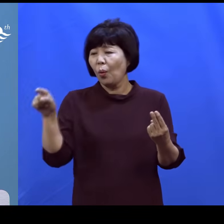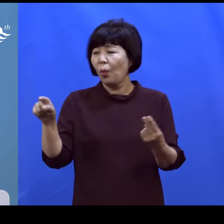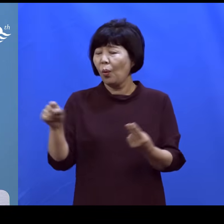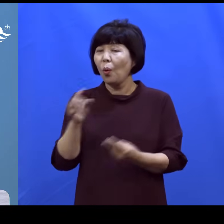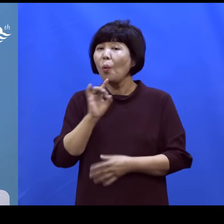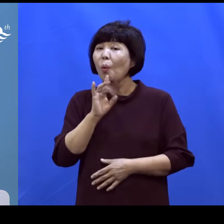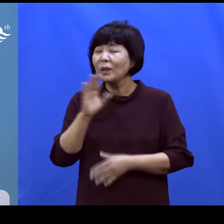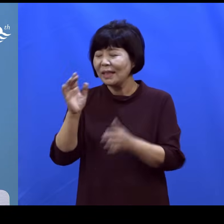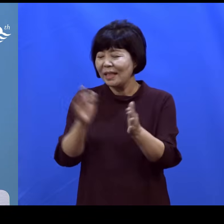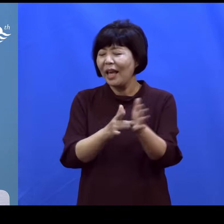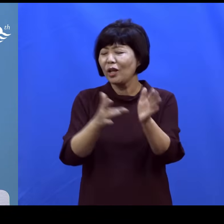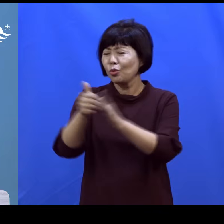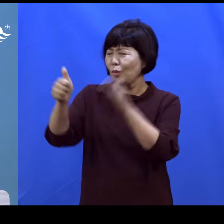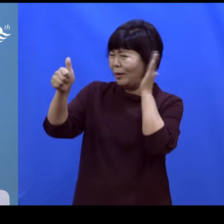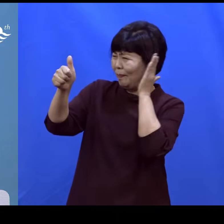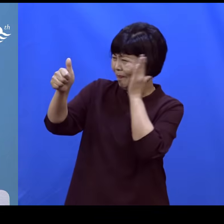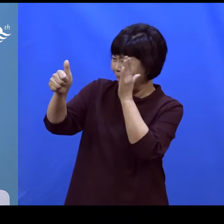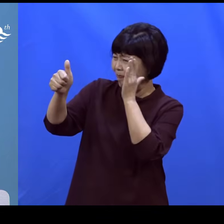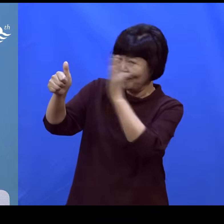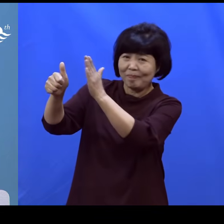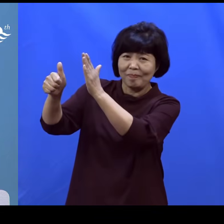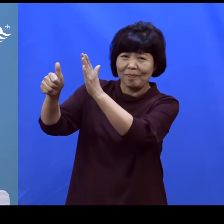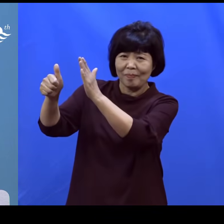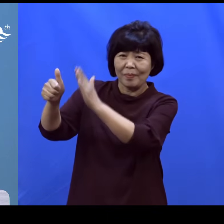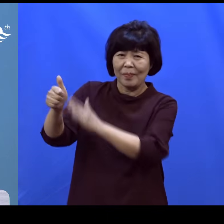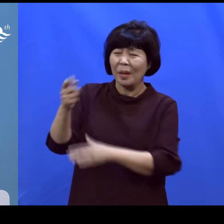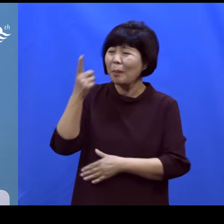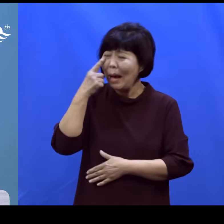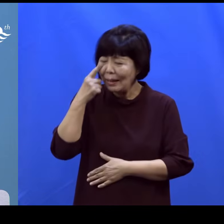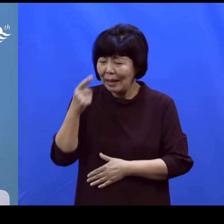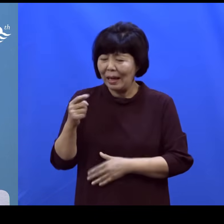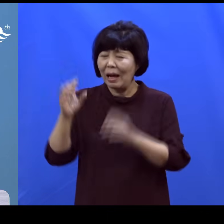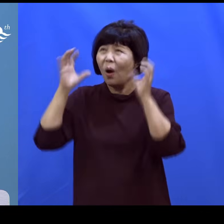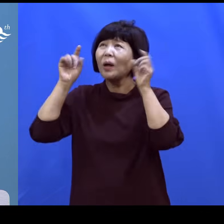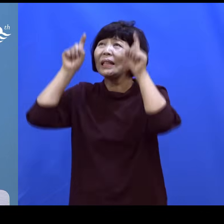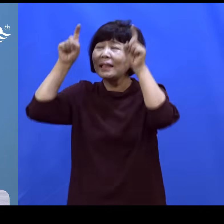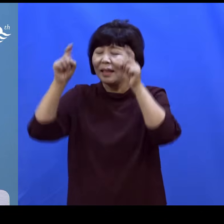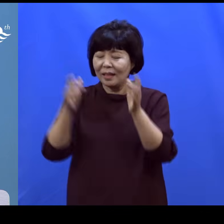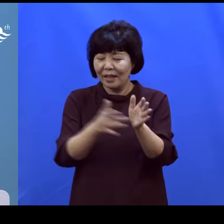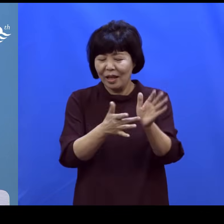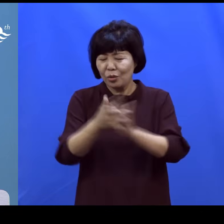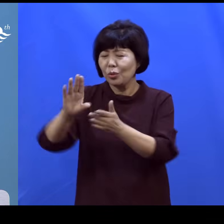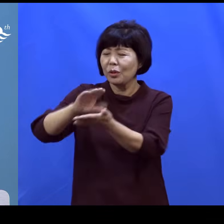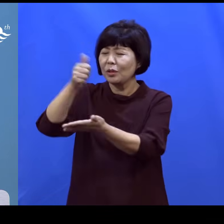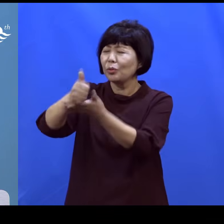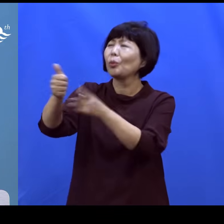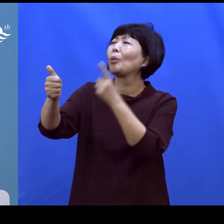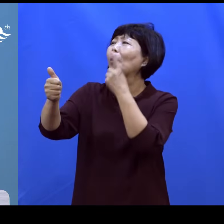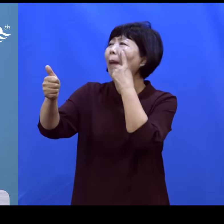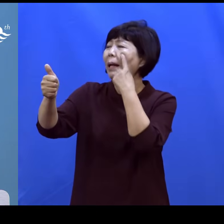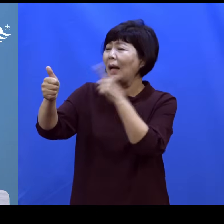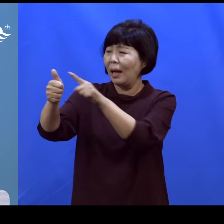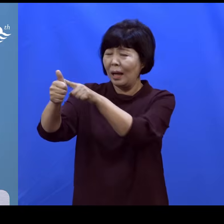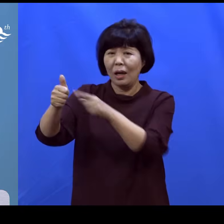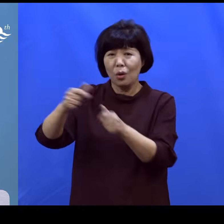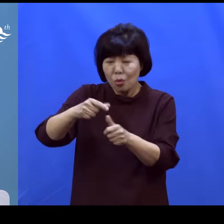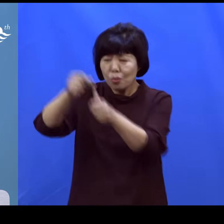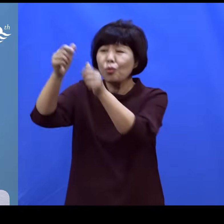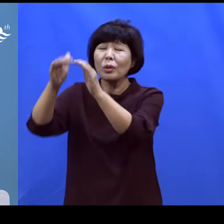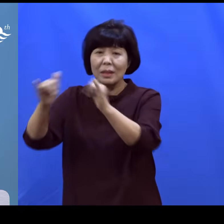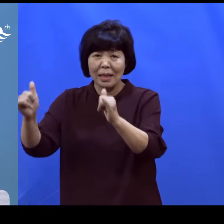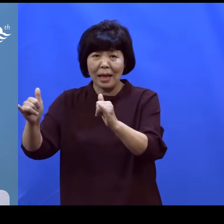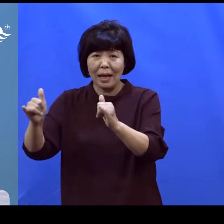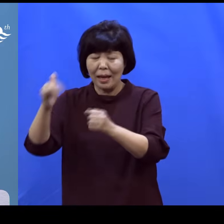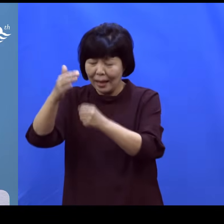오직 그리스도에게 집중합니다. 어린 양 보라, 어린 양 예수 그리스도를 보라는 거예요. 그분만이 구원자요, 그분만이